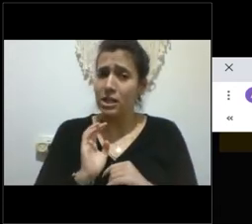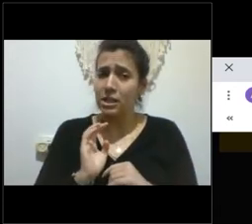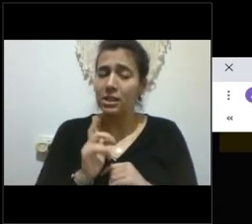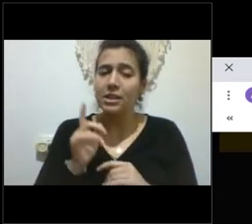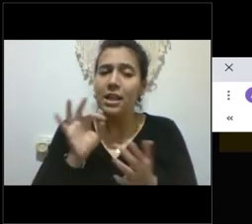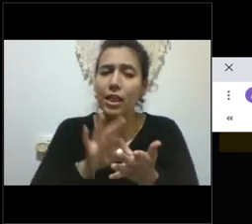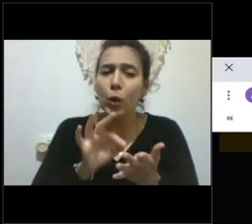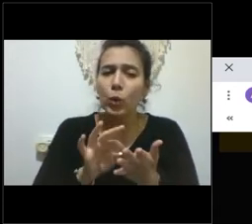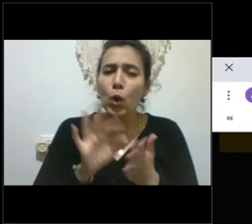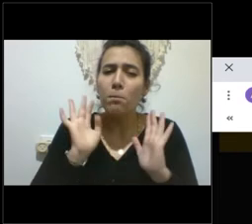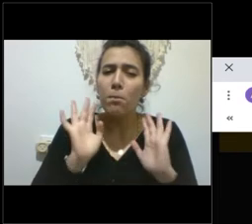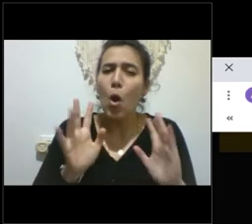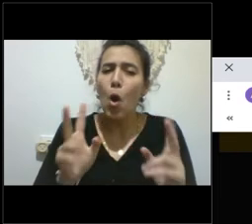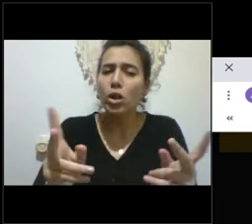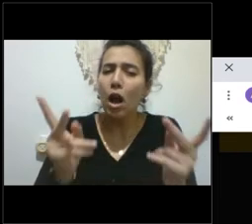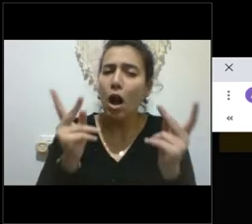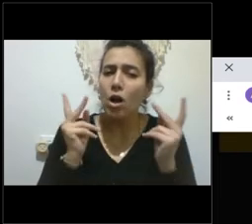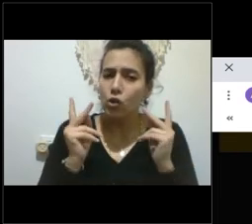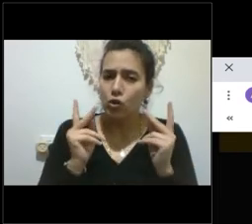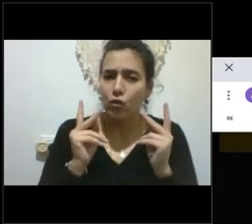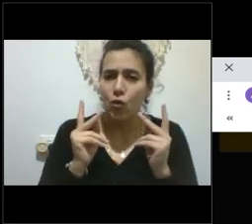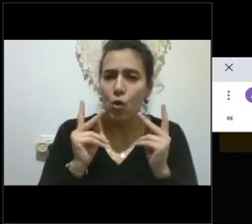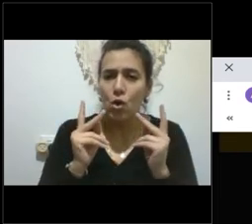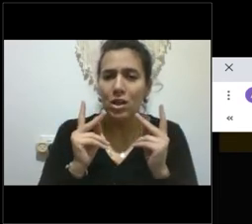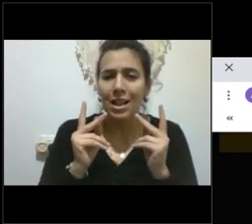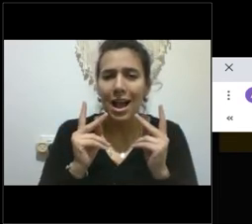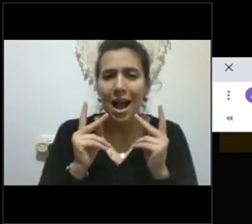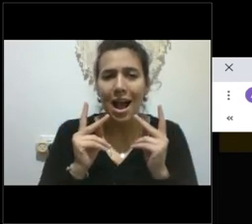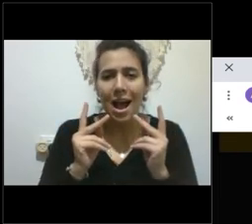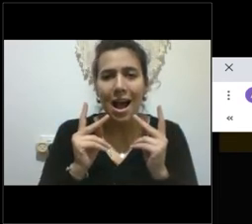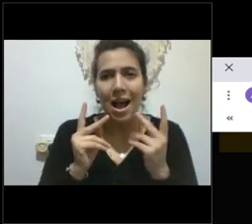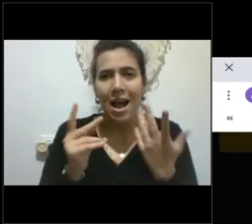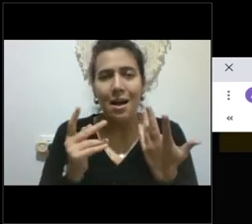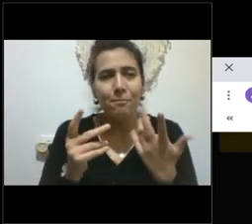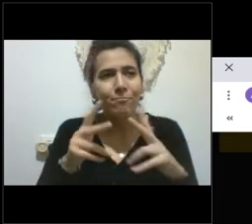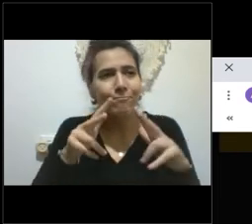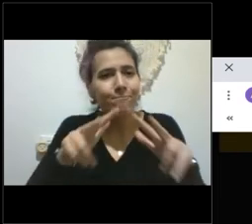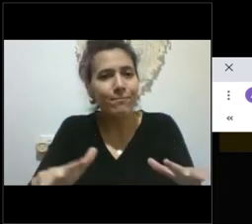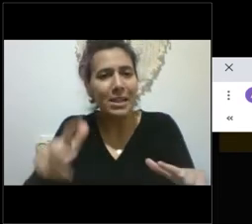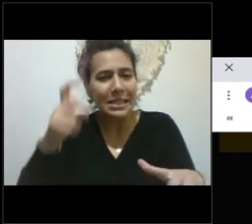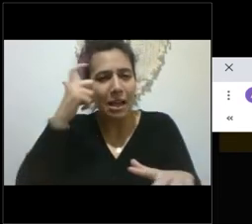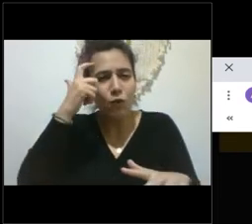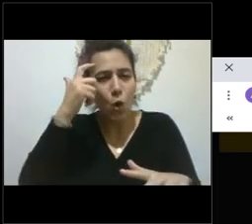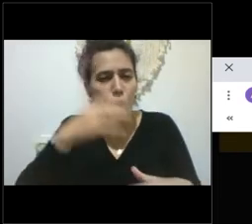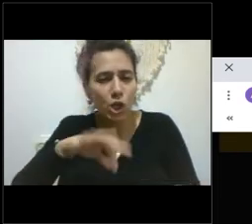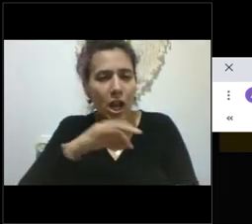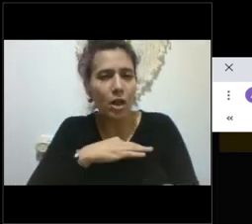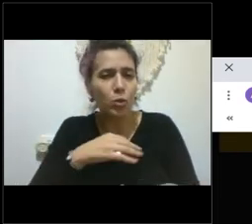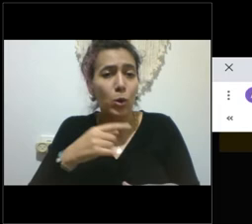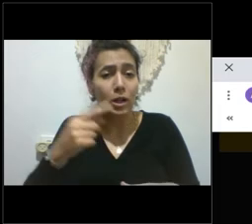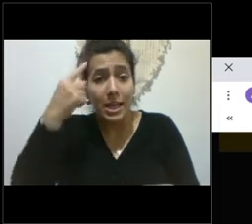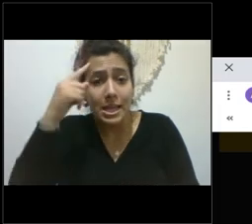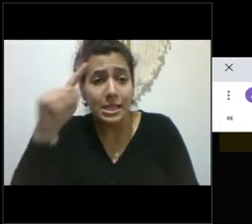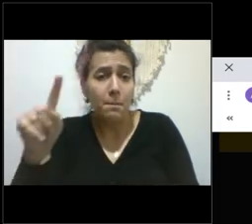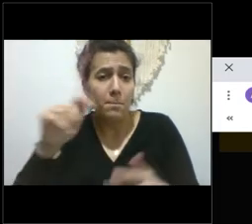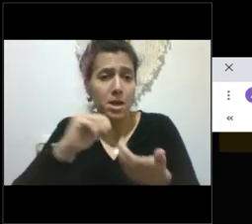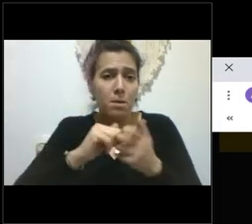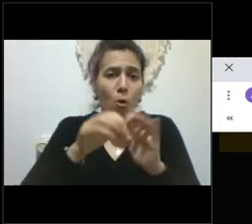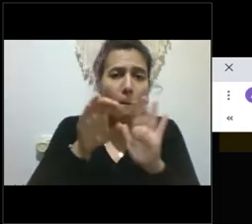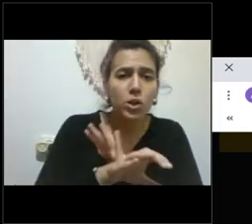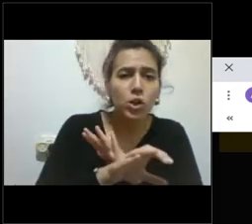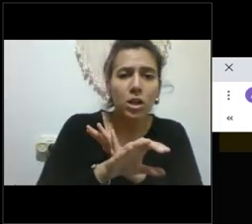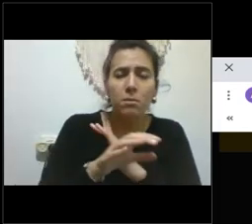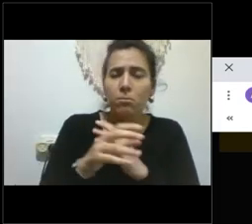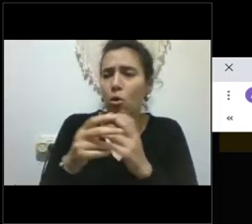חשובות ל-state of mind שלנו, בתור אנשי נדלן, או בתור יזמים, או בתור משקיעים, או לא משנה איזה כובע אנחנו